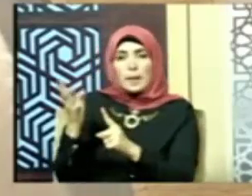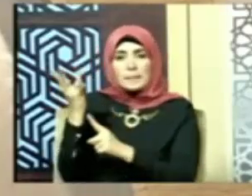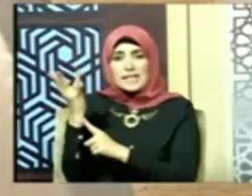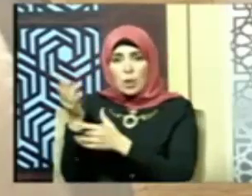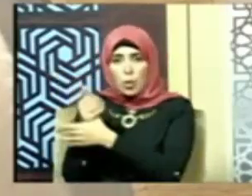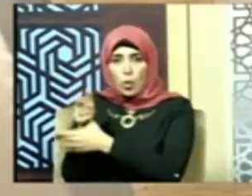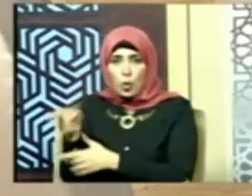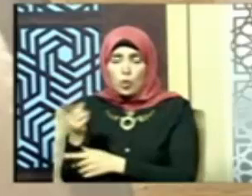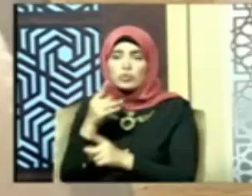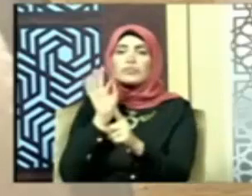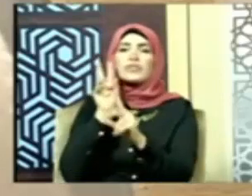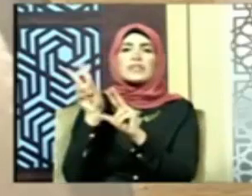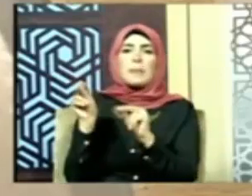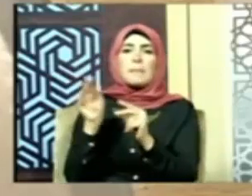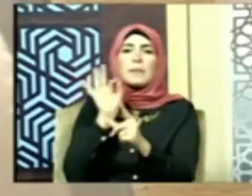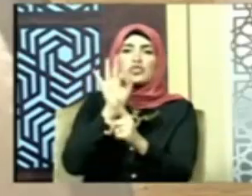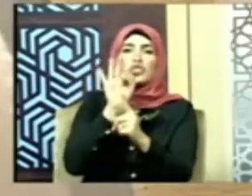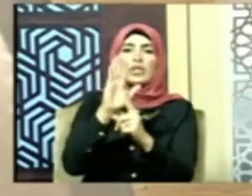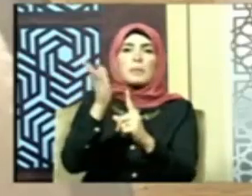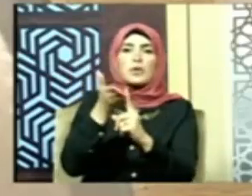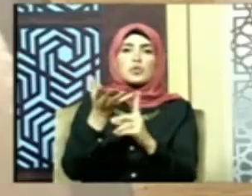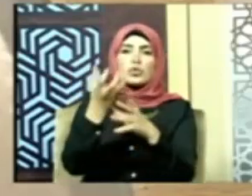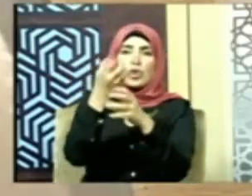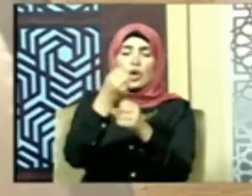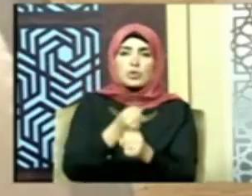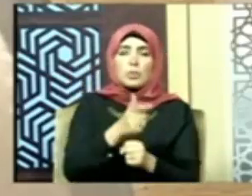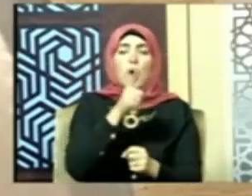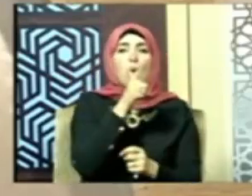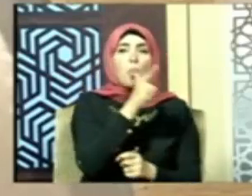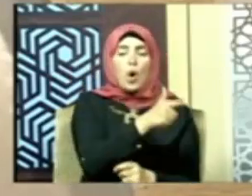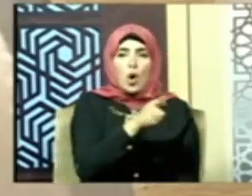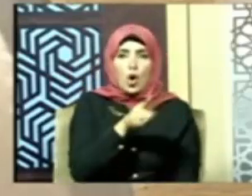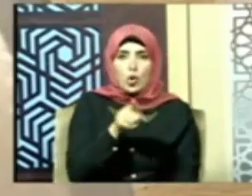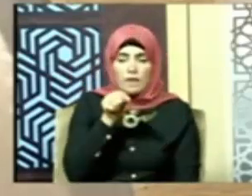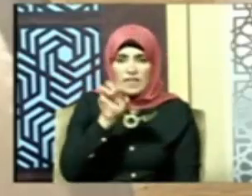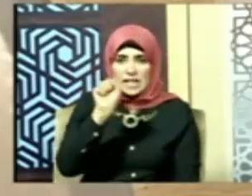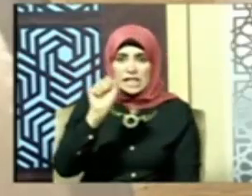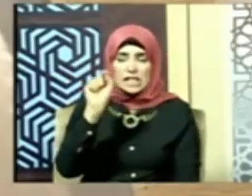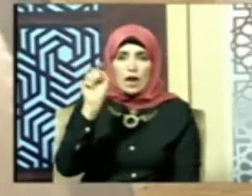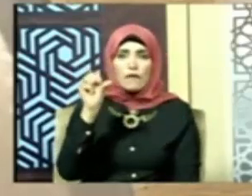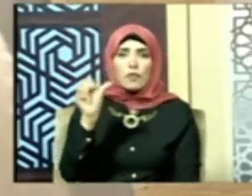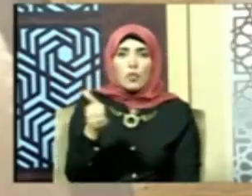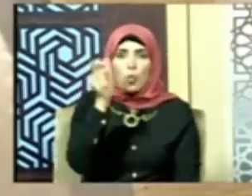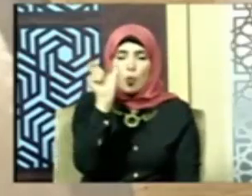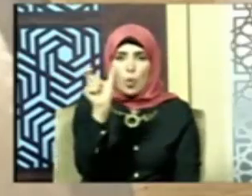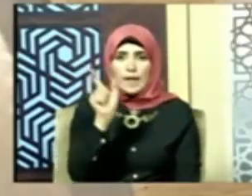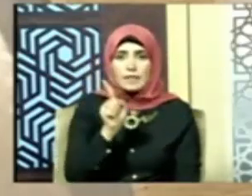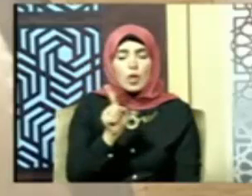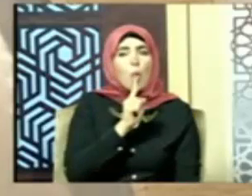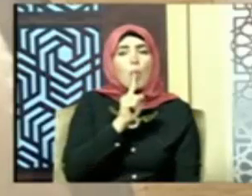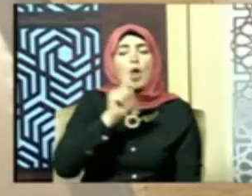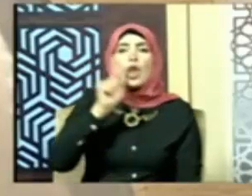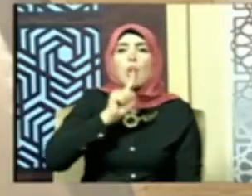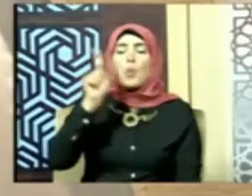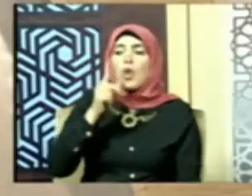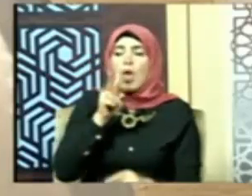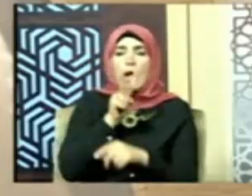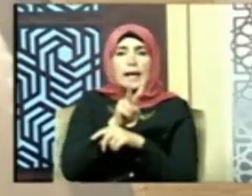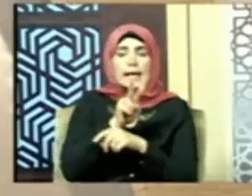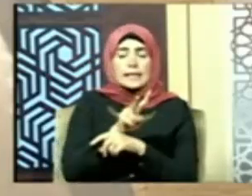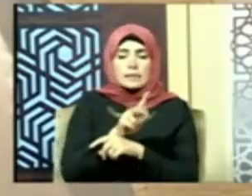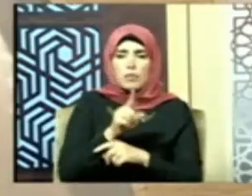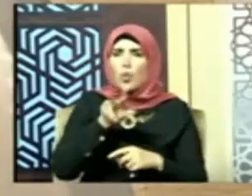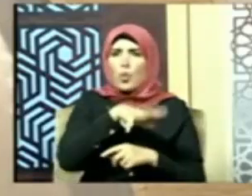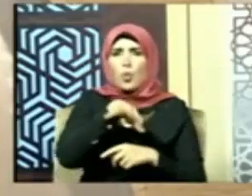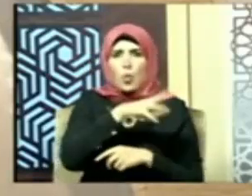شأنها وشأن صفوان: والله ما سلمت منه ولا سلم منها كذبا